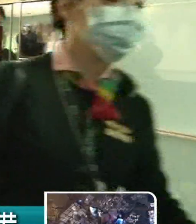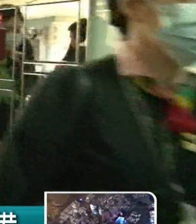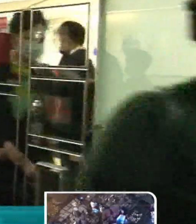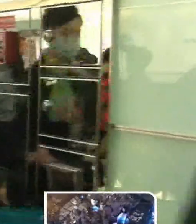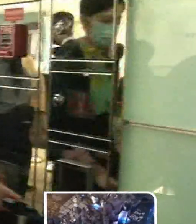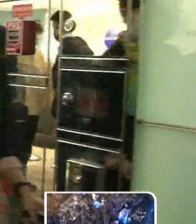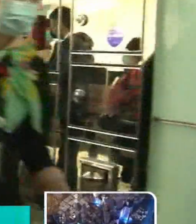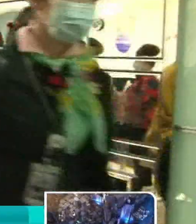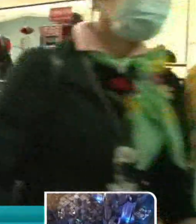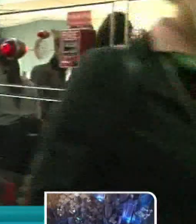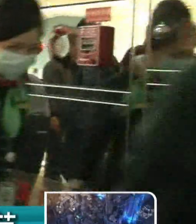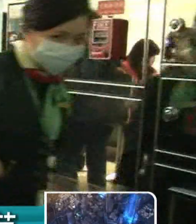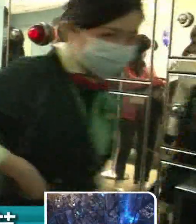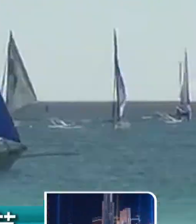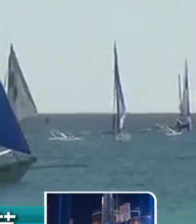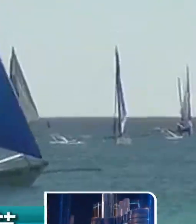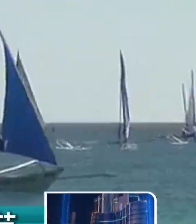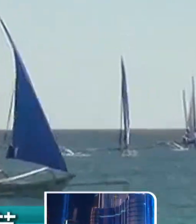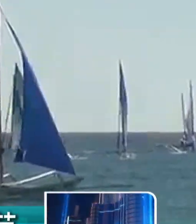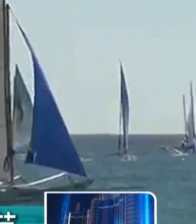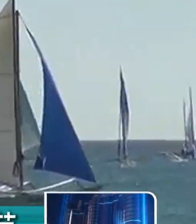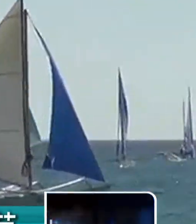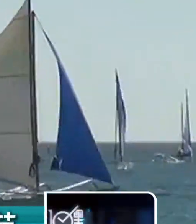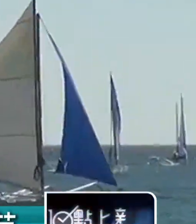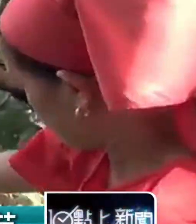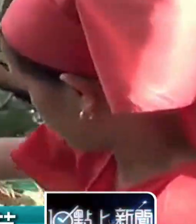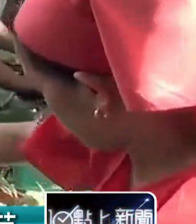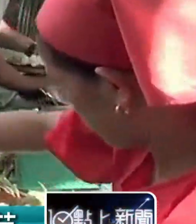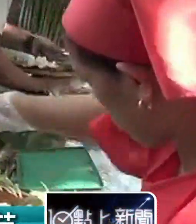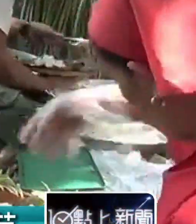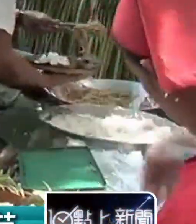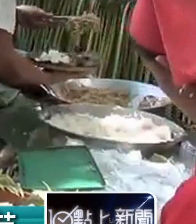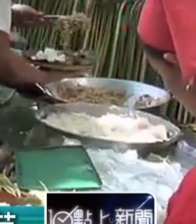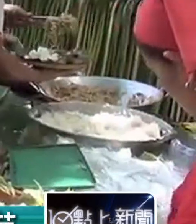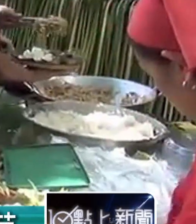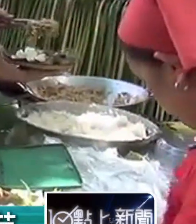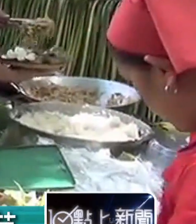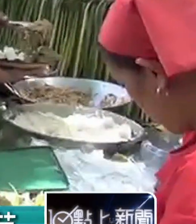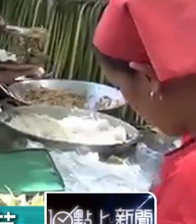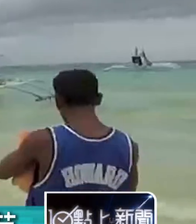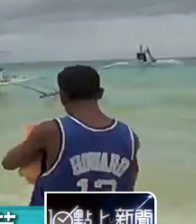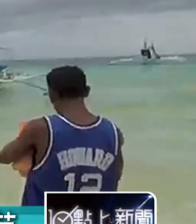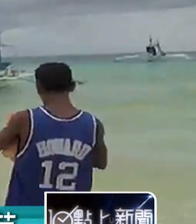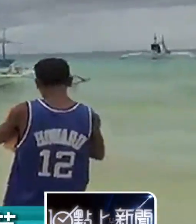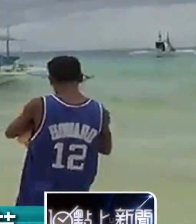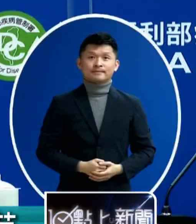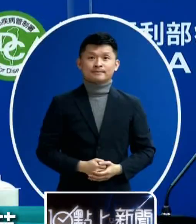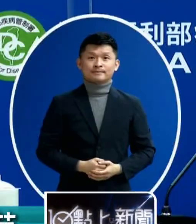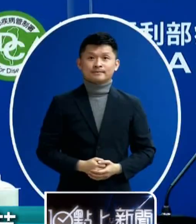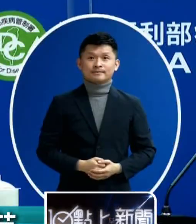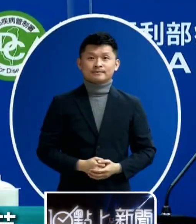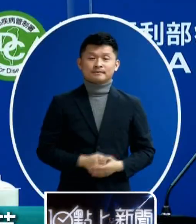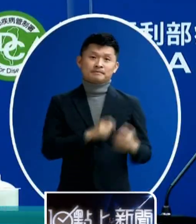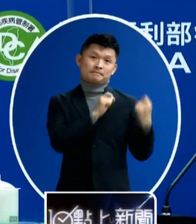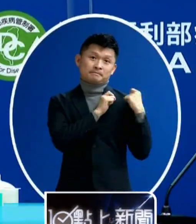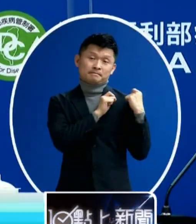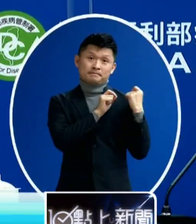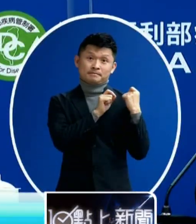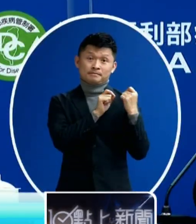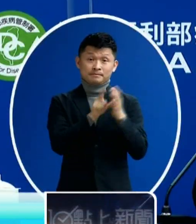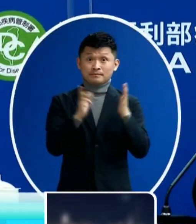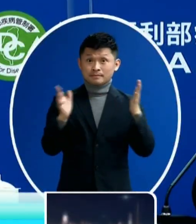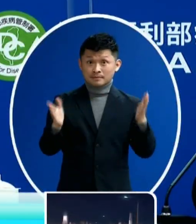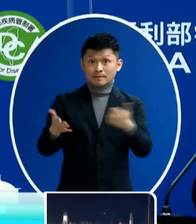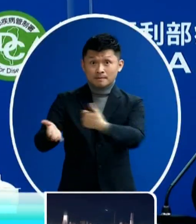准备都能先规划起来。要是未来真的解封，阿中部长也点名自己最想去的国家。 这段时间协助我